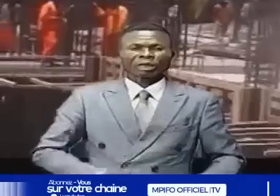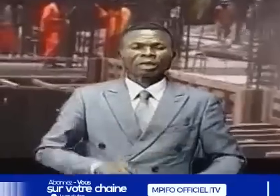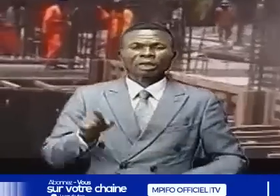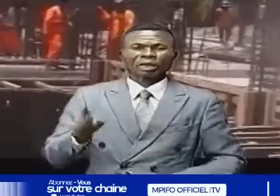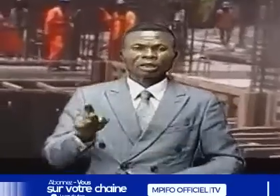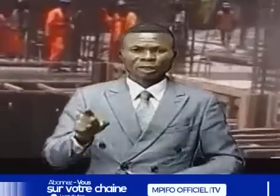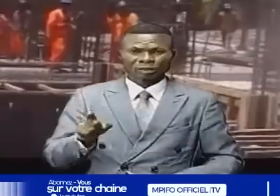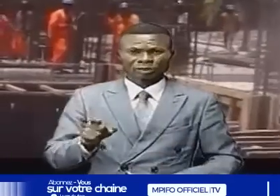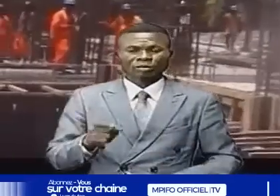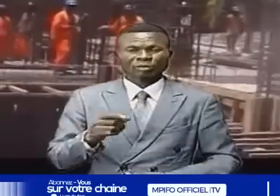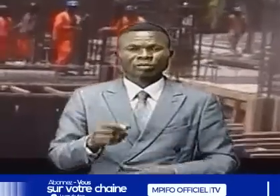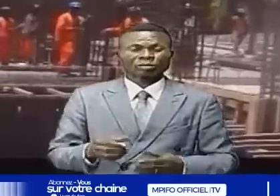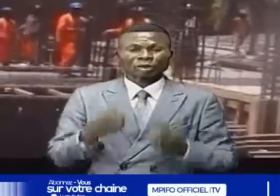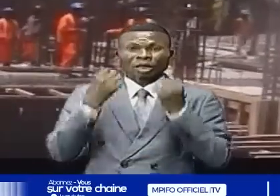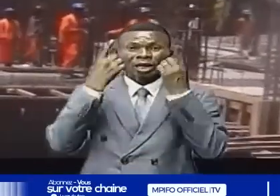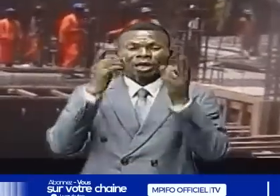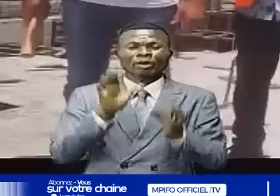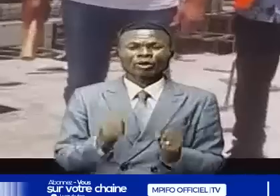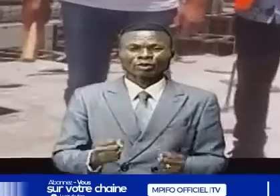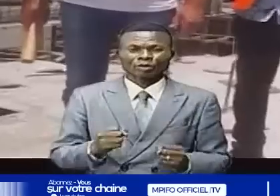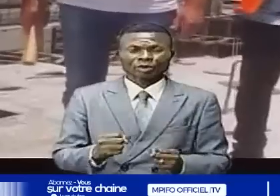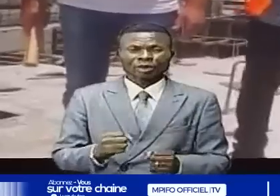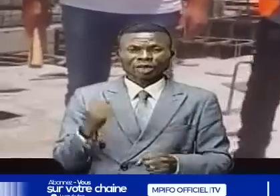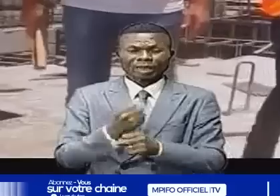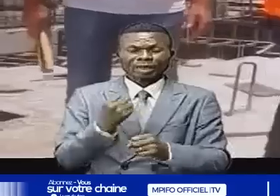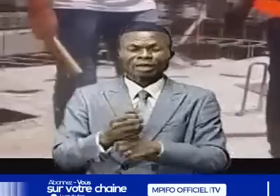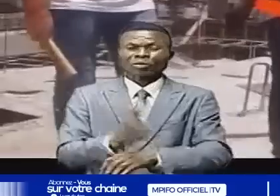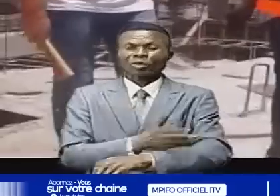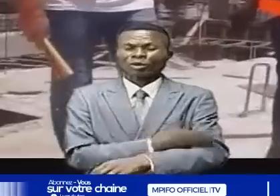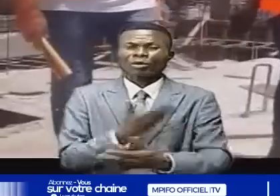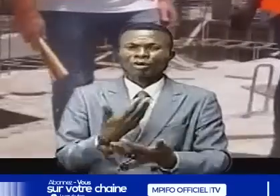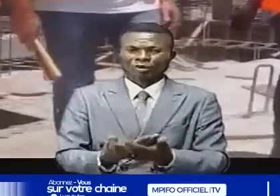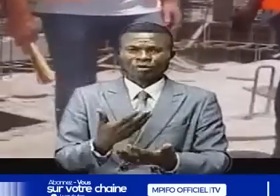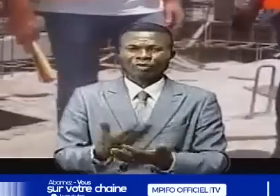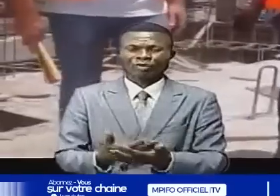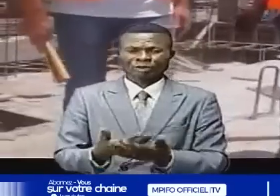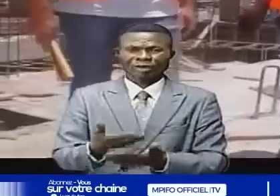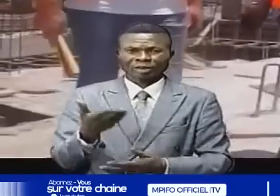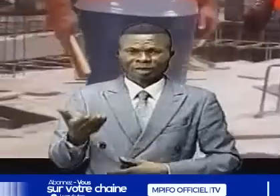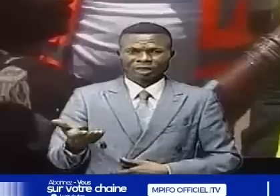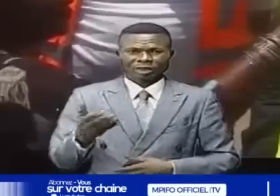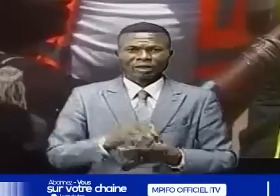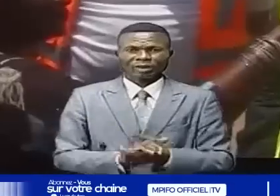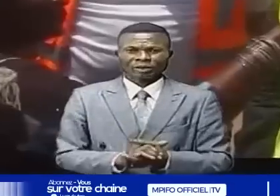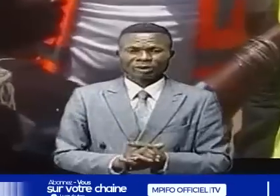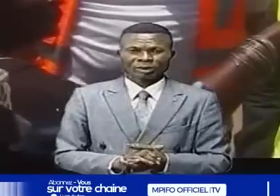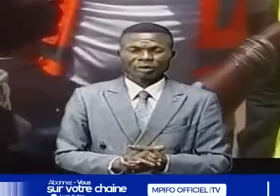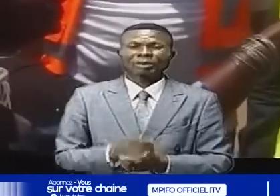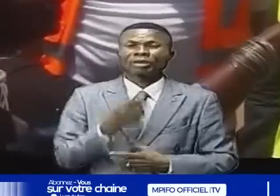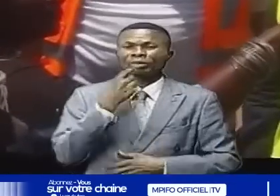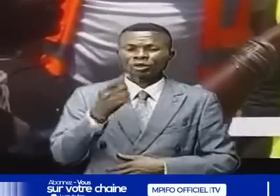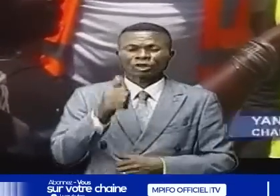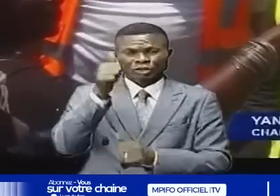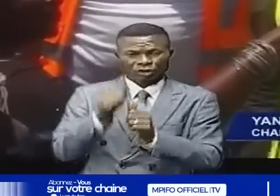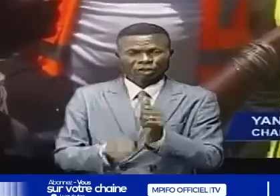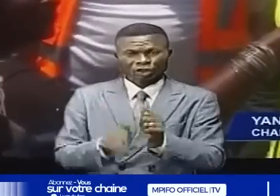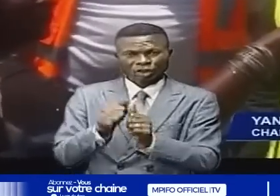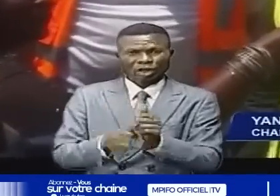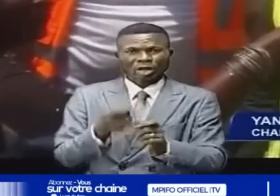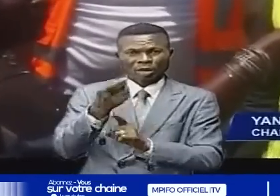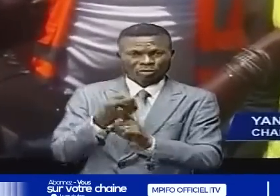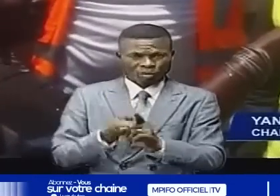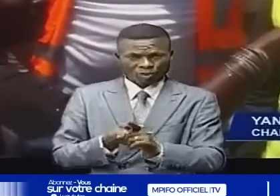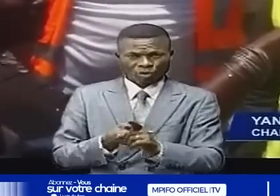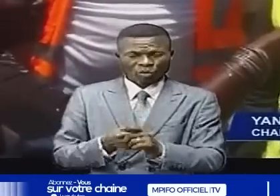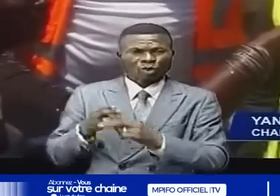a été plus qu'impressionné. La vitesse avec laquelle les travaux avancent. Qu'on a décrété, chaque mois, je viens faire